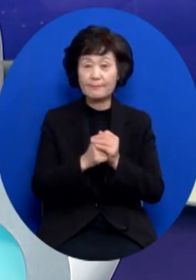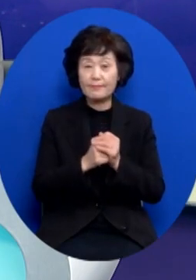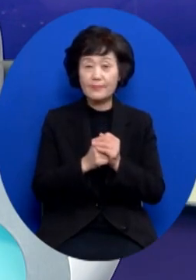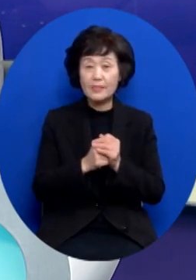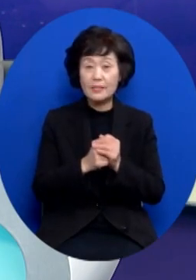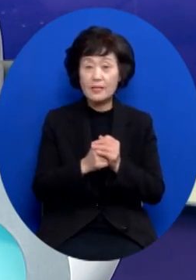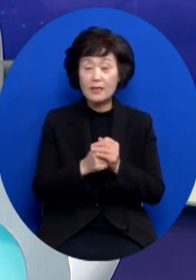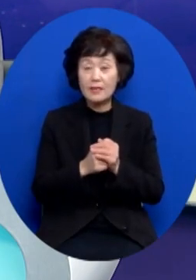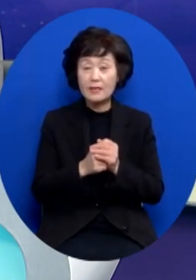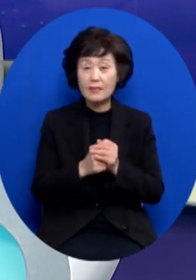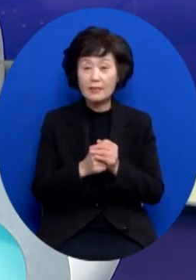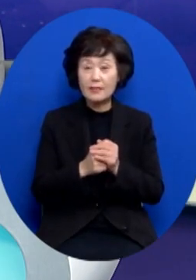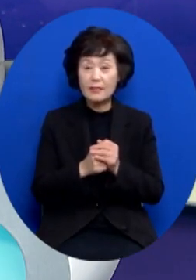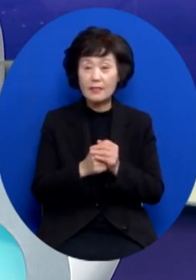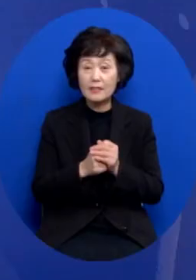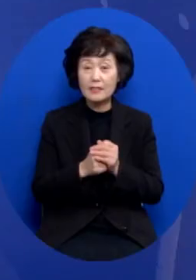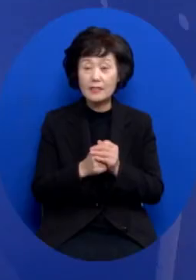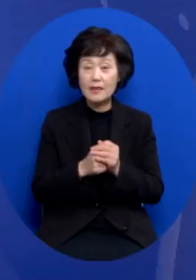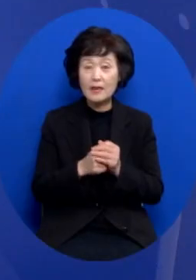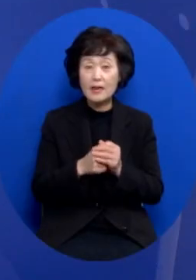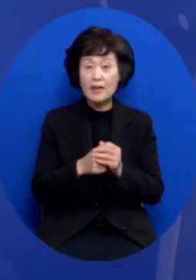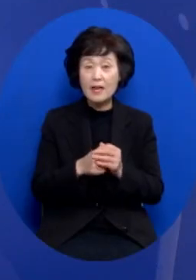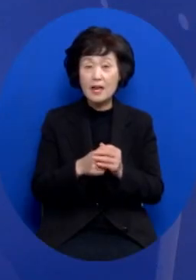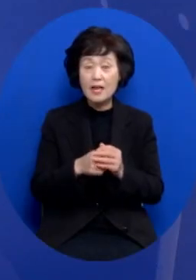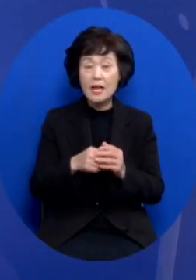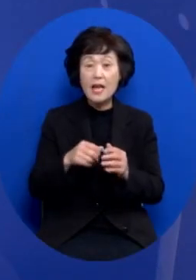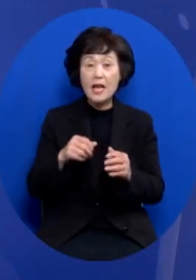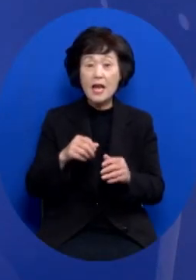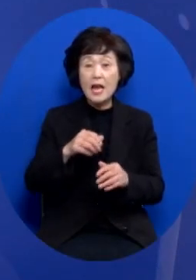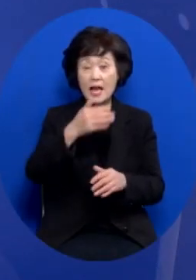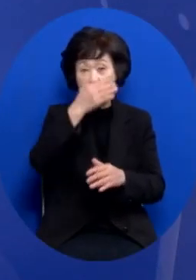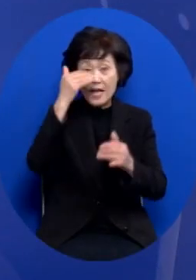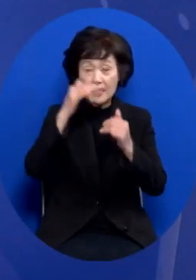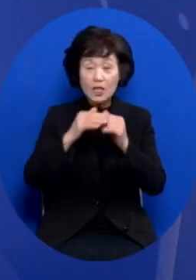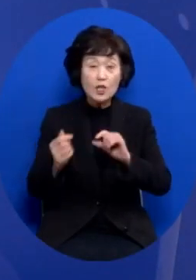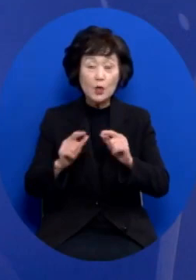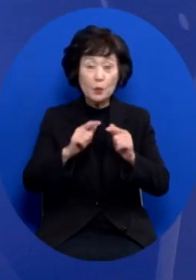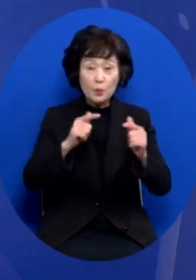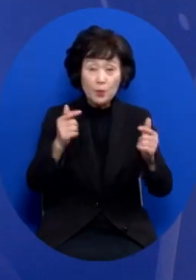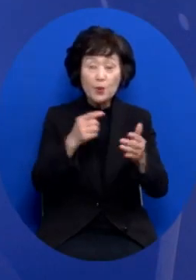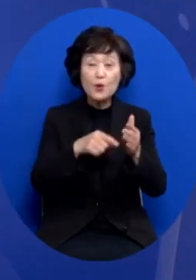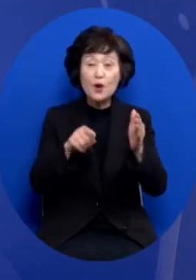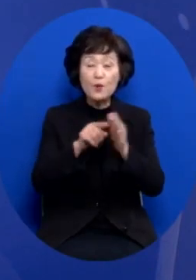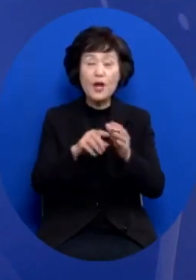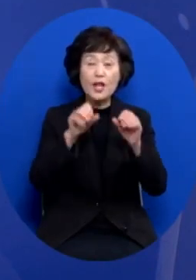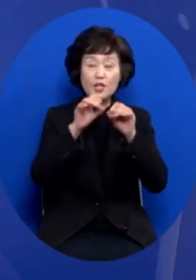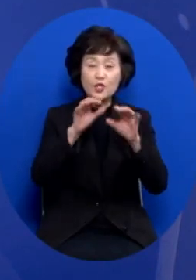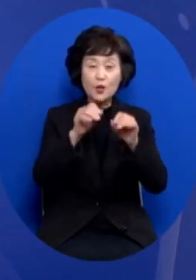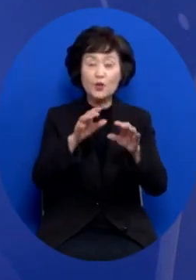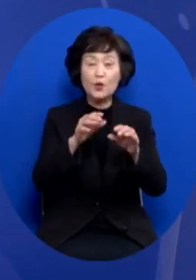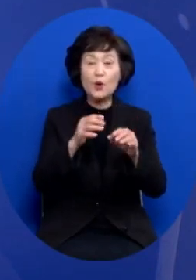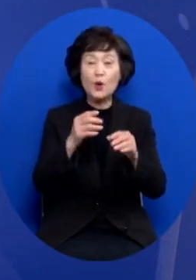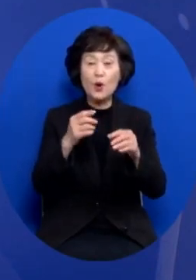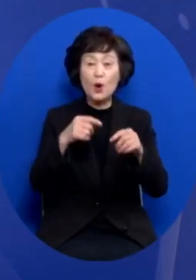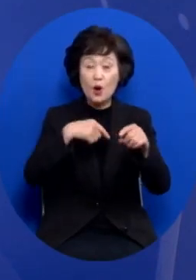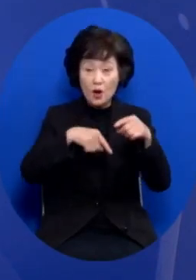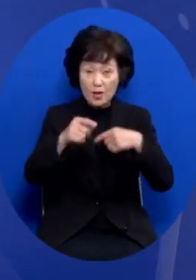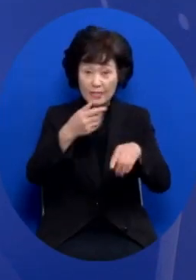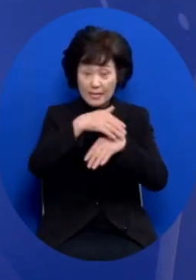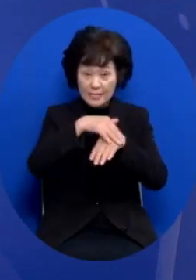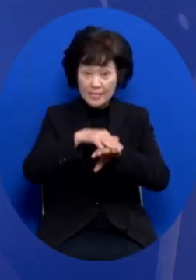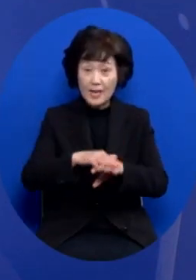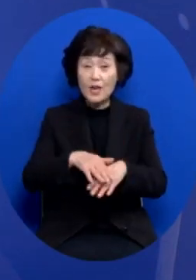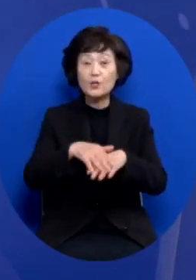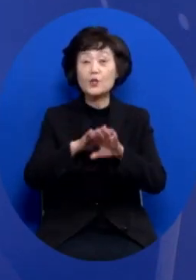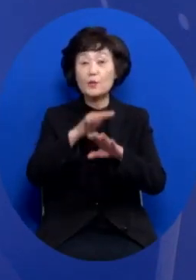지원에 적극적으로 나서고 있다고요네 예장통합이 청년부음을 이루기 위한 중장기 선교 정책을 수립하고 있는데요 단순히 교회